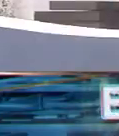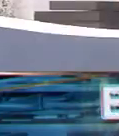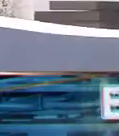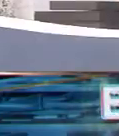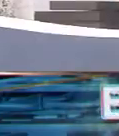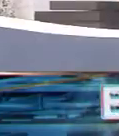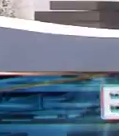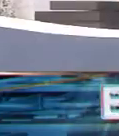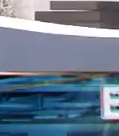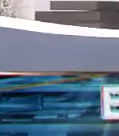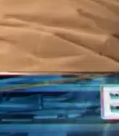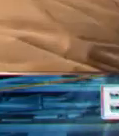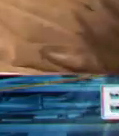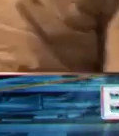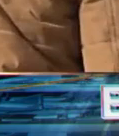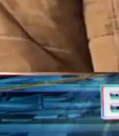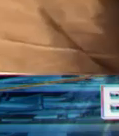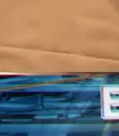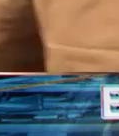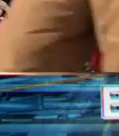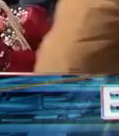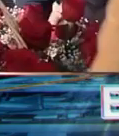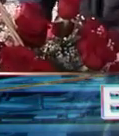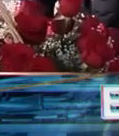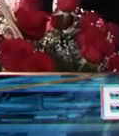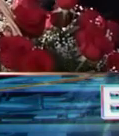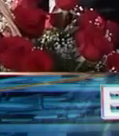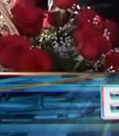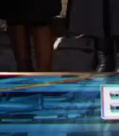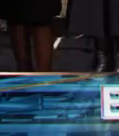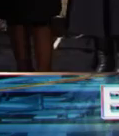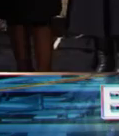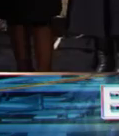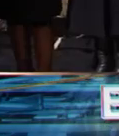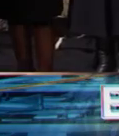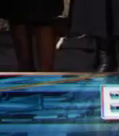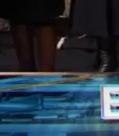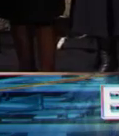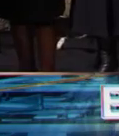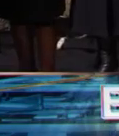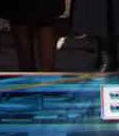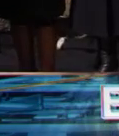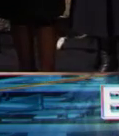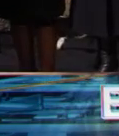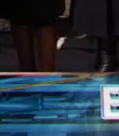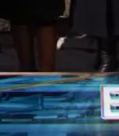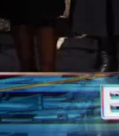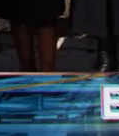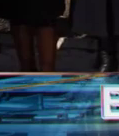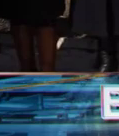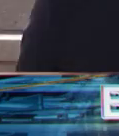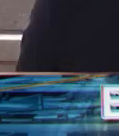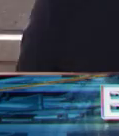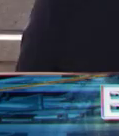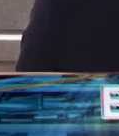Бүгін дүйім жұртты дүрліктірген Қызылағаш апатына 10 жыл. Облыс әкімінің қатысуымен ақсулықтар оқиға құрбандарын еске